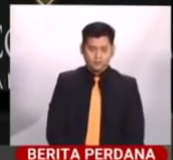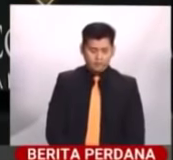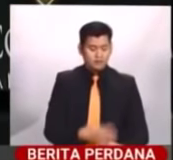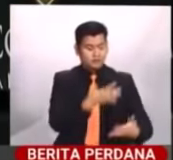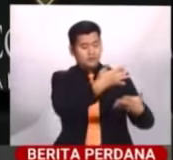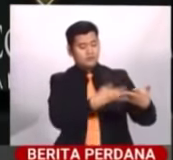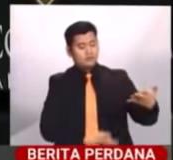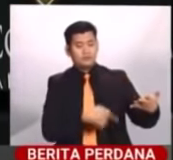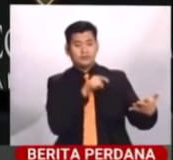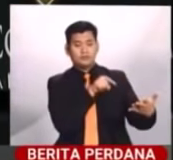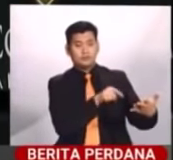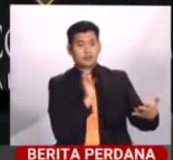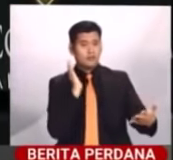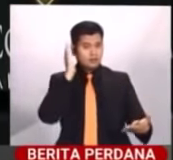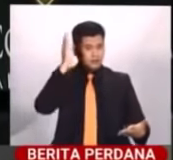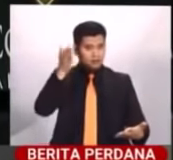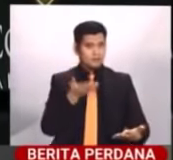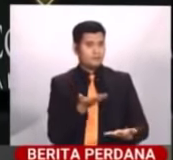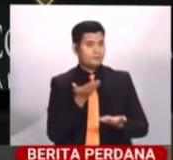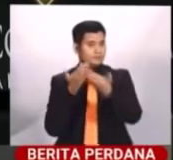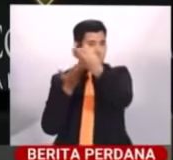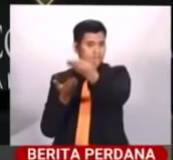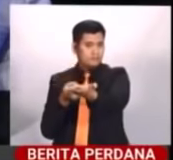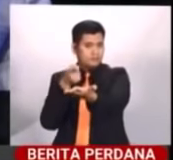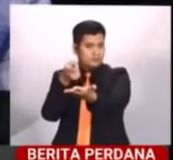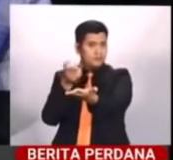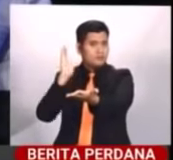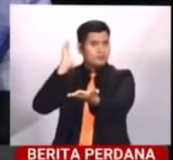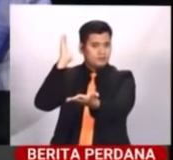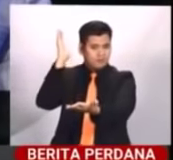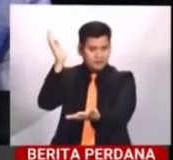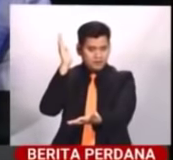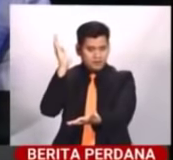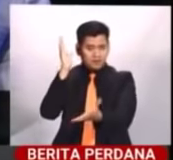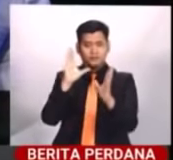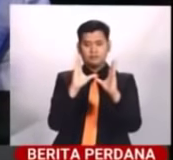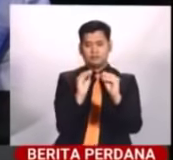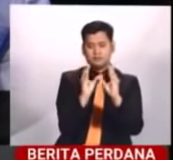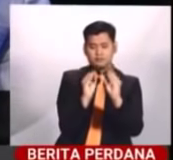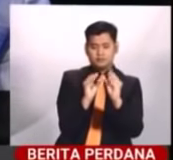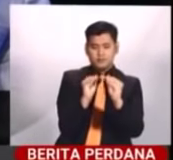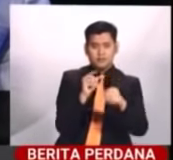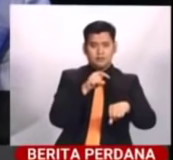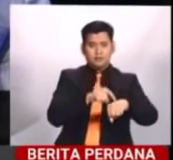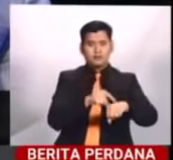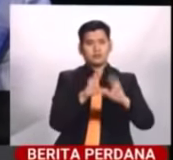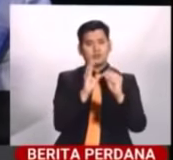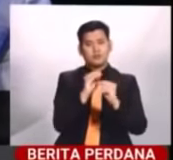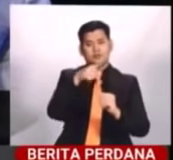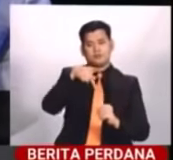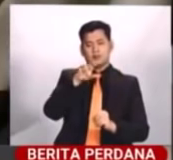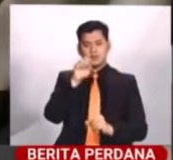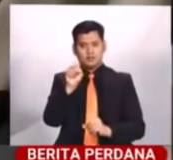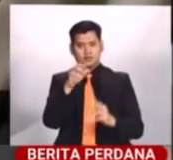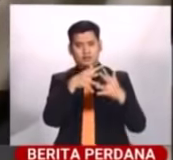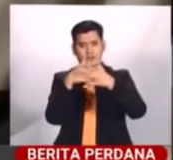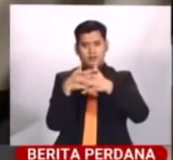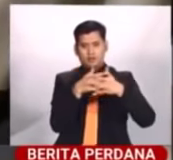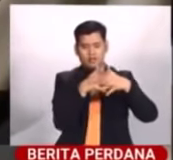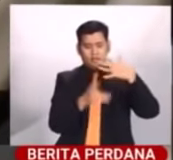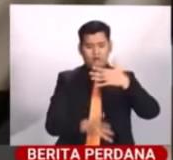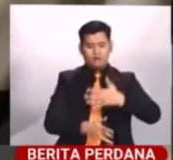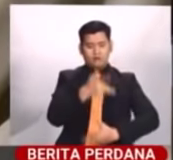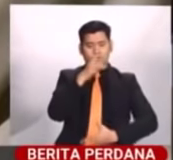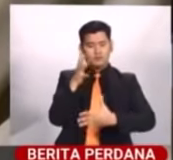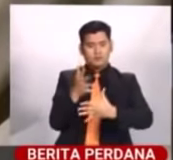Dokumen berkenaan juga akan dibentang dan dibincangkan dalam mesyuarat kerja kumpulan PKS ke-50 di Amerika Syarikat pada awal bulan